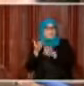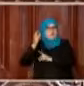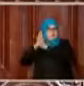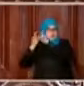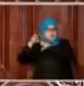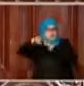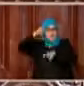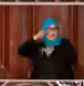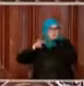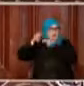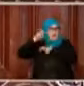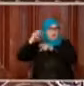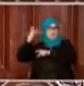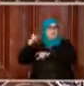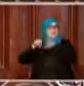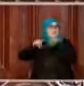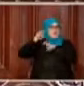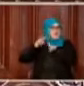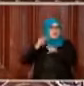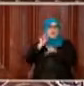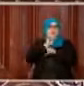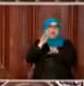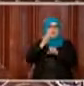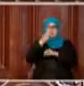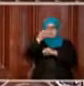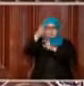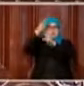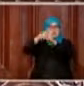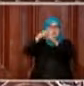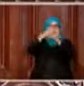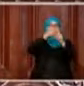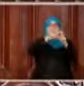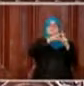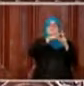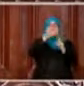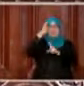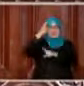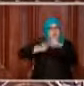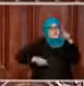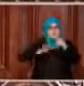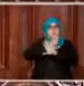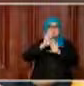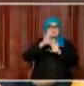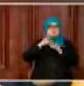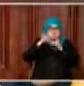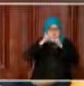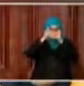فهو يلهث وراء السراب ويسير ضد مجرى التاريخ.